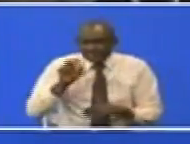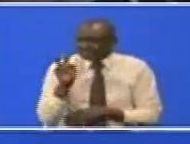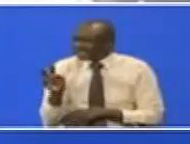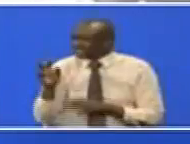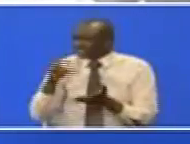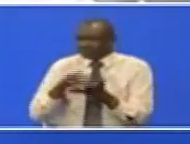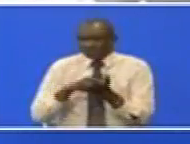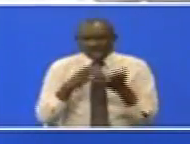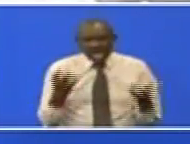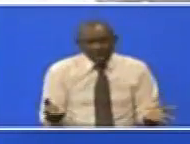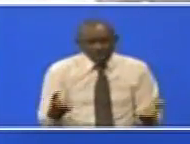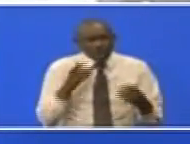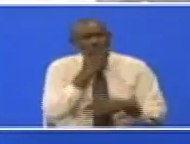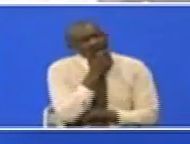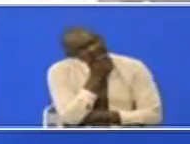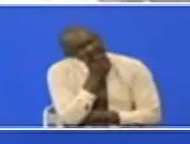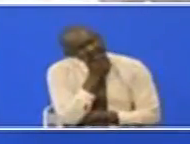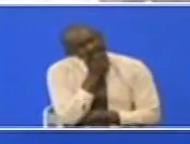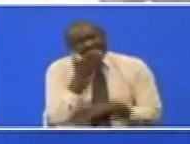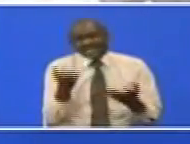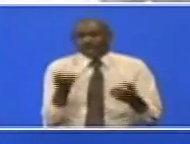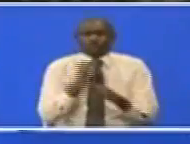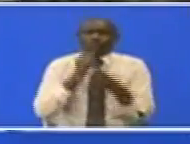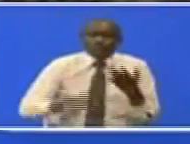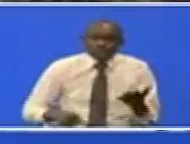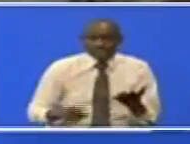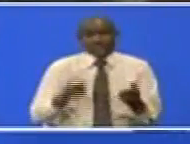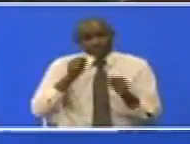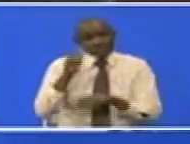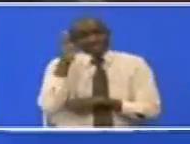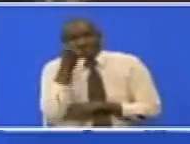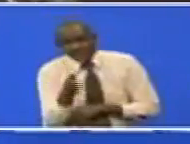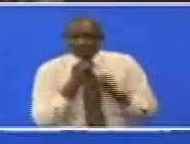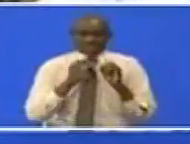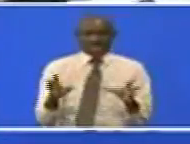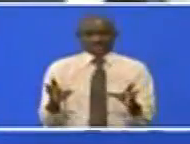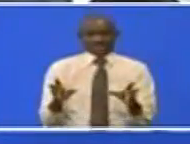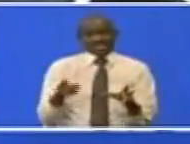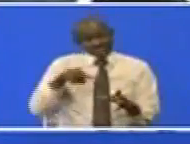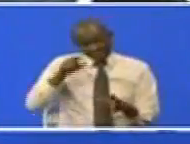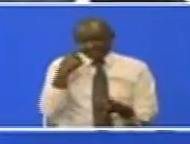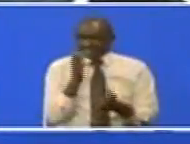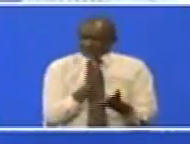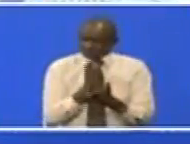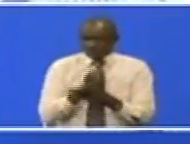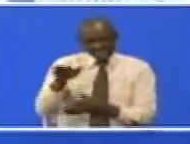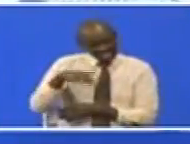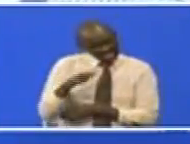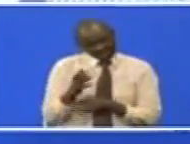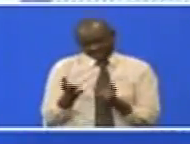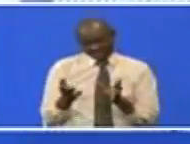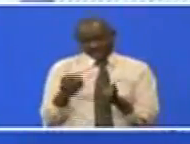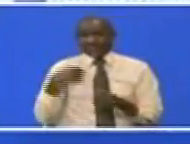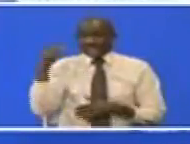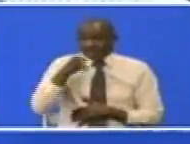Hali ilivyo wanashindwa kukita mahema Yao licha kuhakishiwa usalama wanada kuwa halialitete katika eneo Hili nimekuja